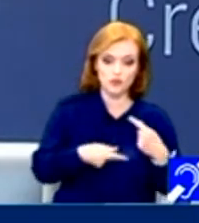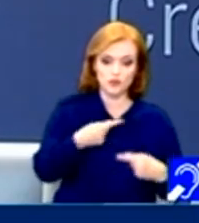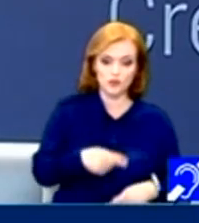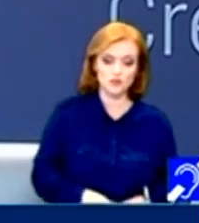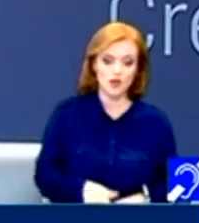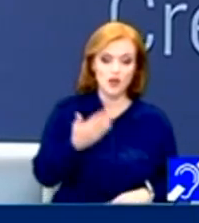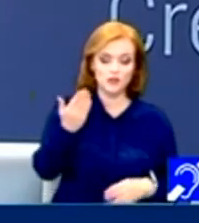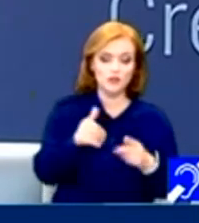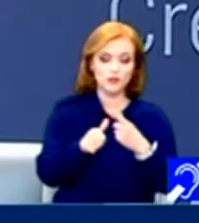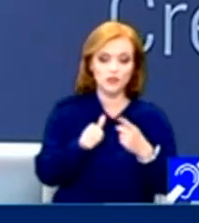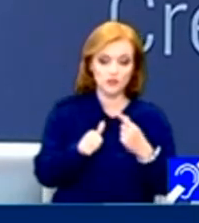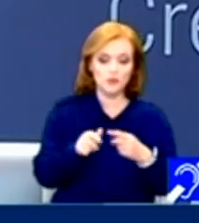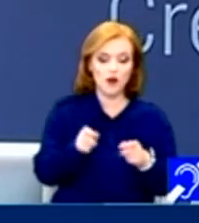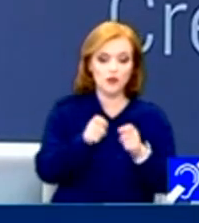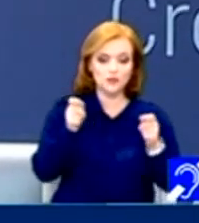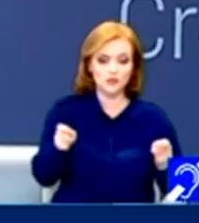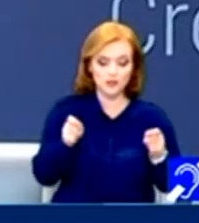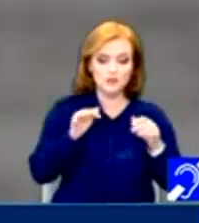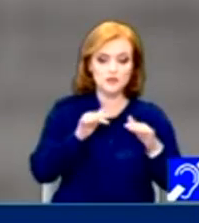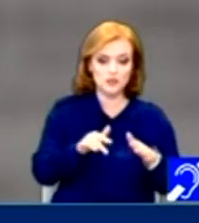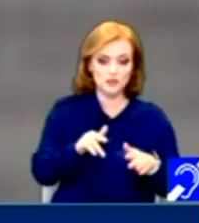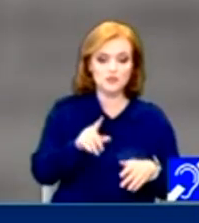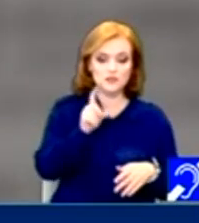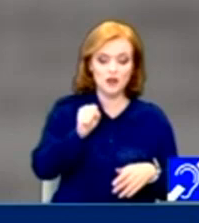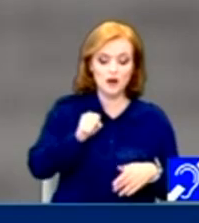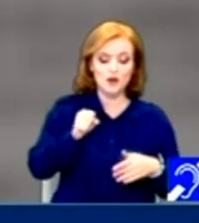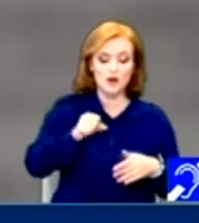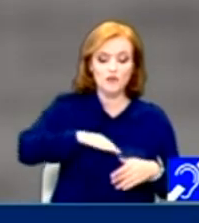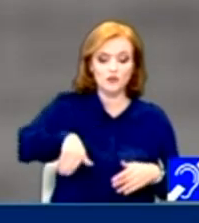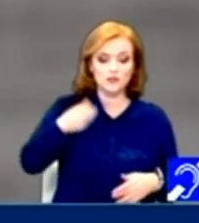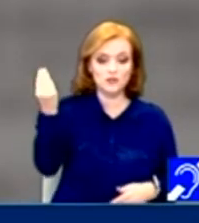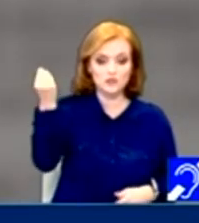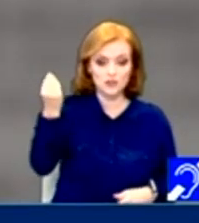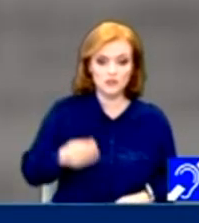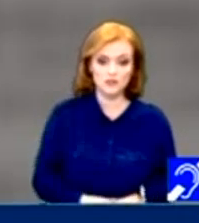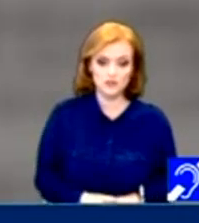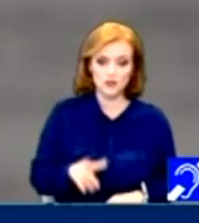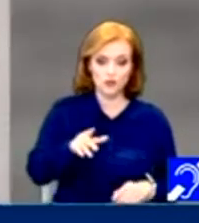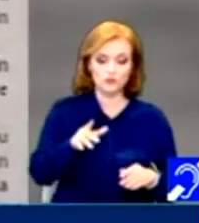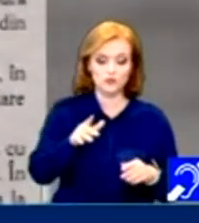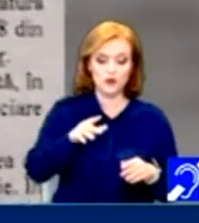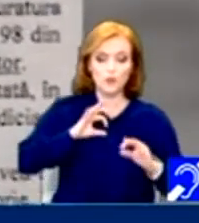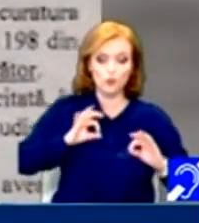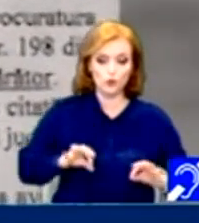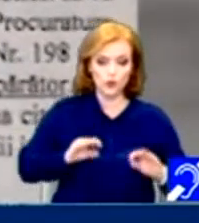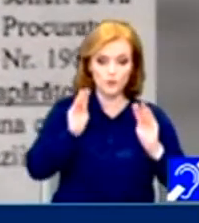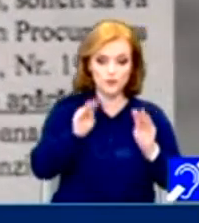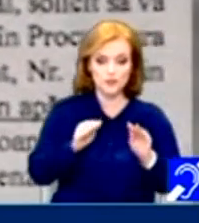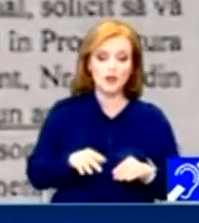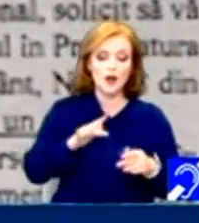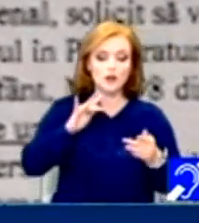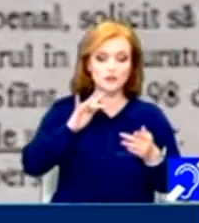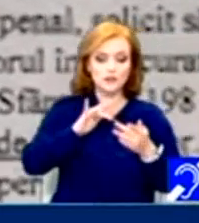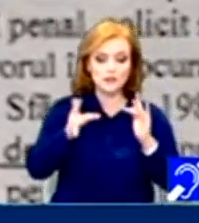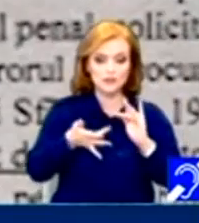este cercetat pentru spălare de bani în proporții deosebit de mari. În citația făcută publică se arată că în cazul în care el nu se va prezenta, oamenii